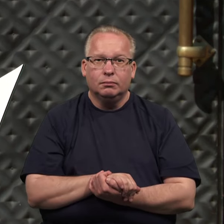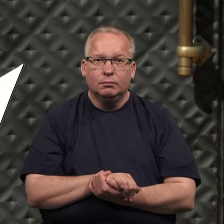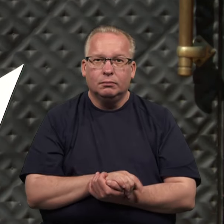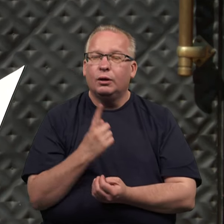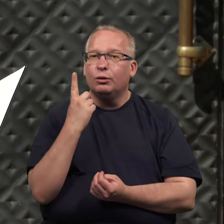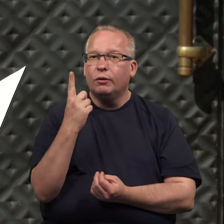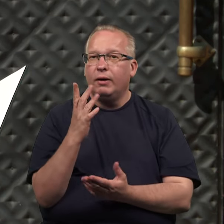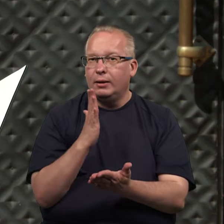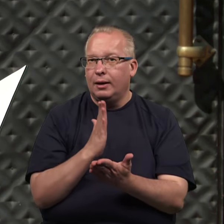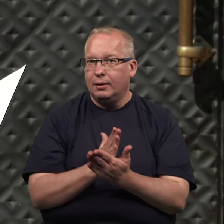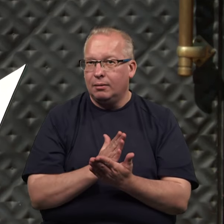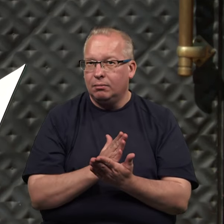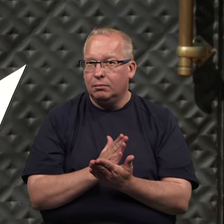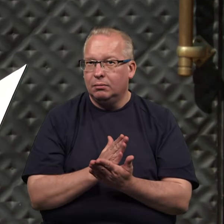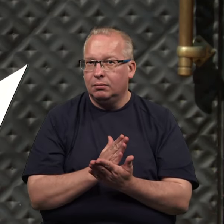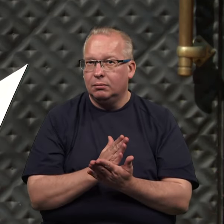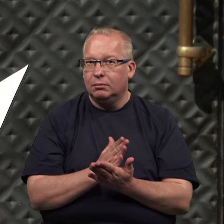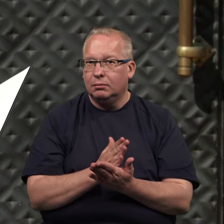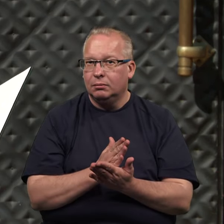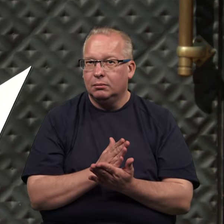viena tėra.